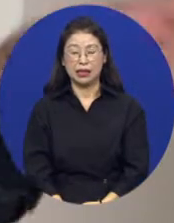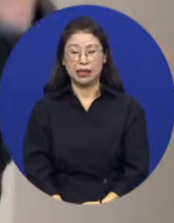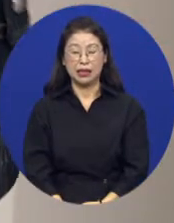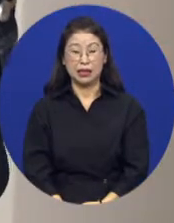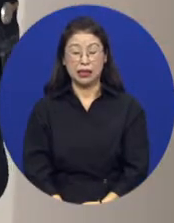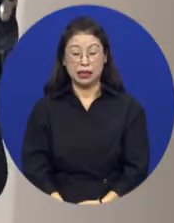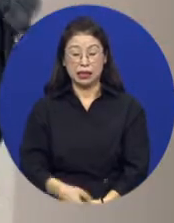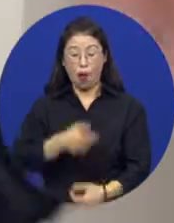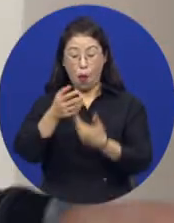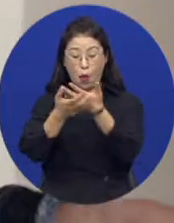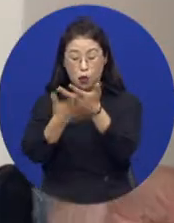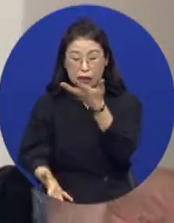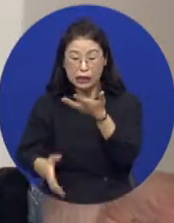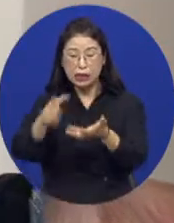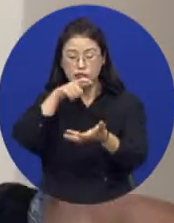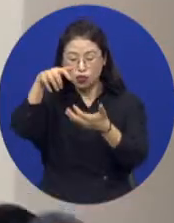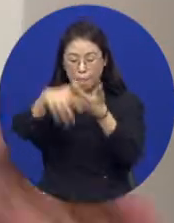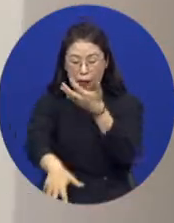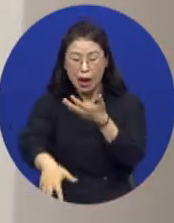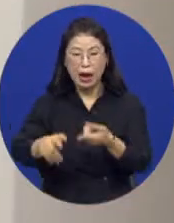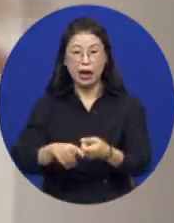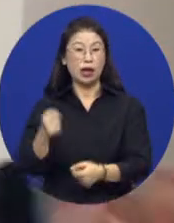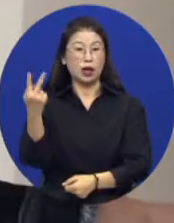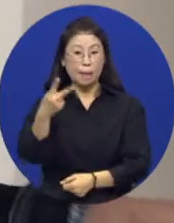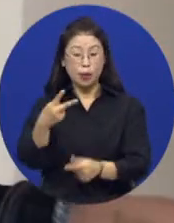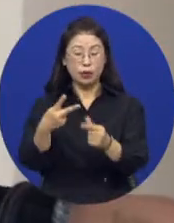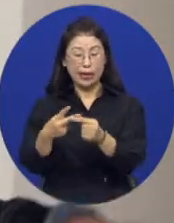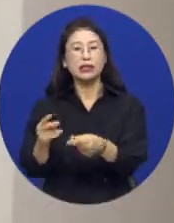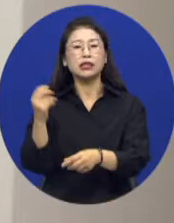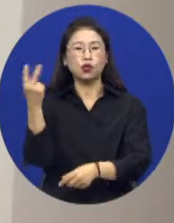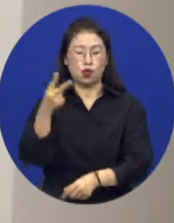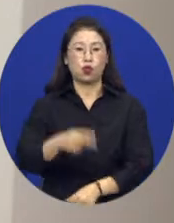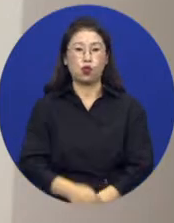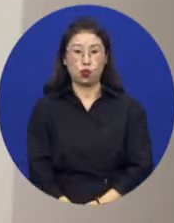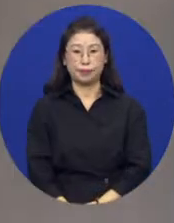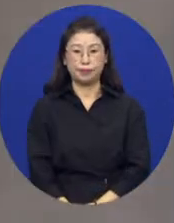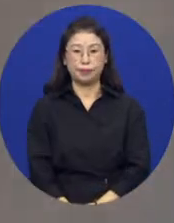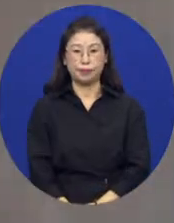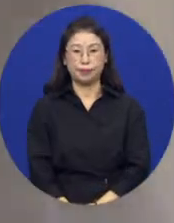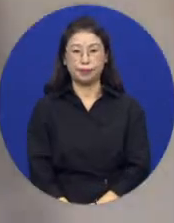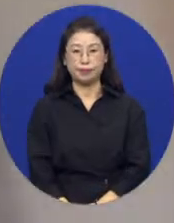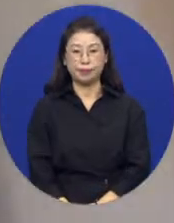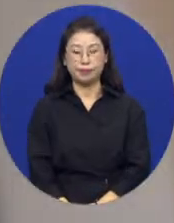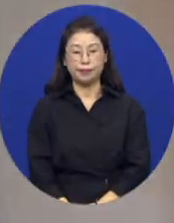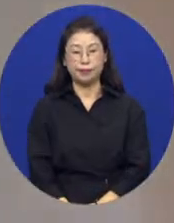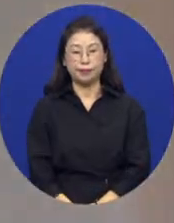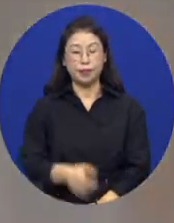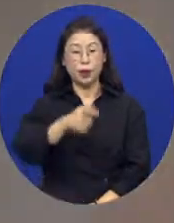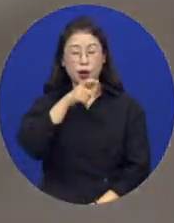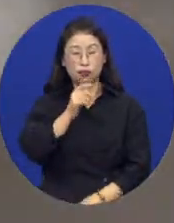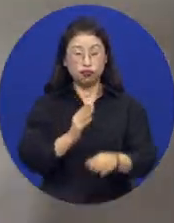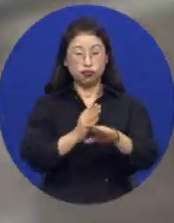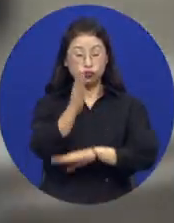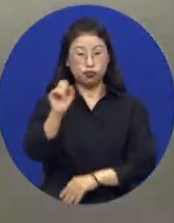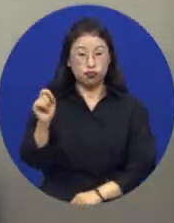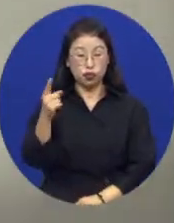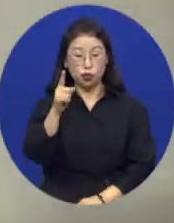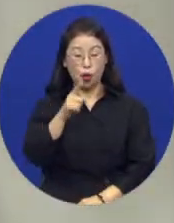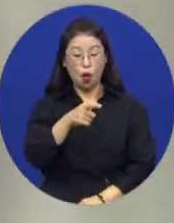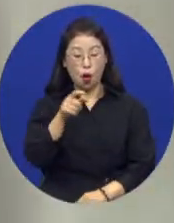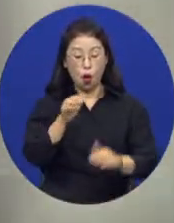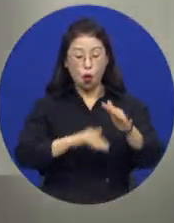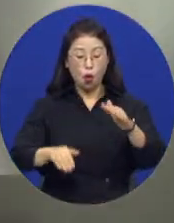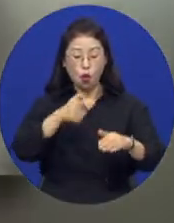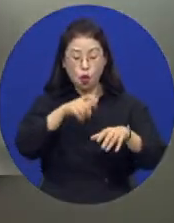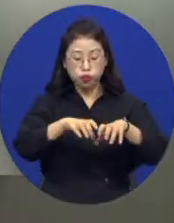폭우처럼 떨어지면서 천장이 무너지고 한 번 더 무너졌어요. 물이 넘치게 된 건 공용